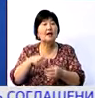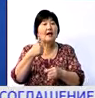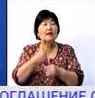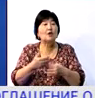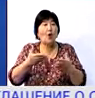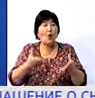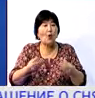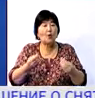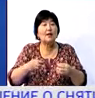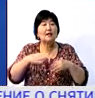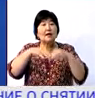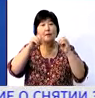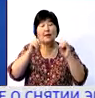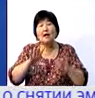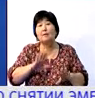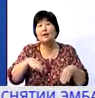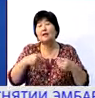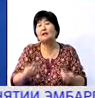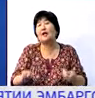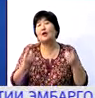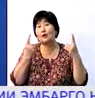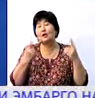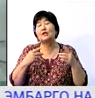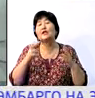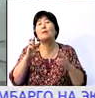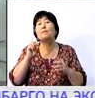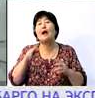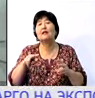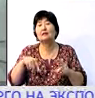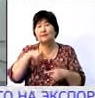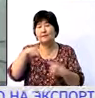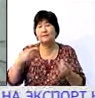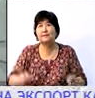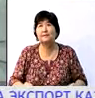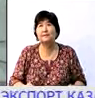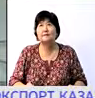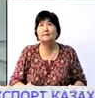самых гуманных на земле профессии был дан грандиозный бал.